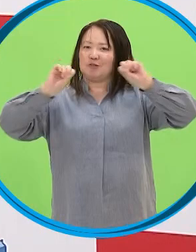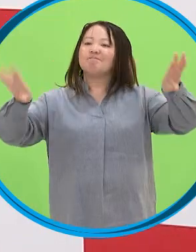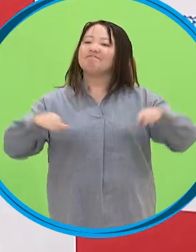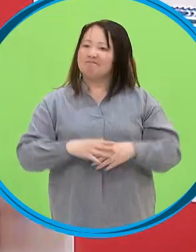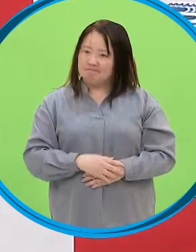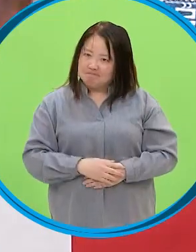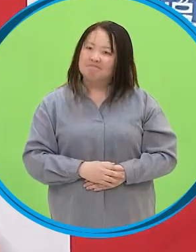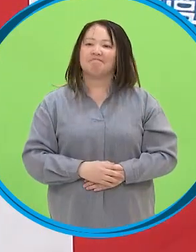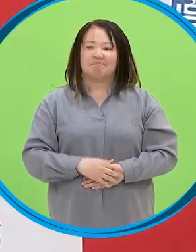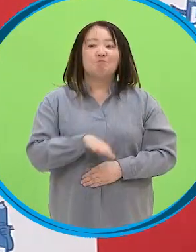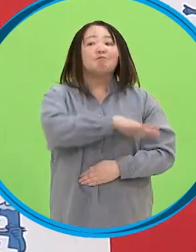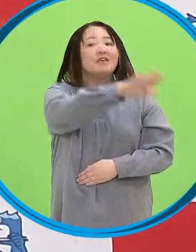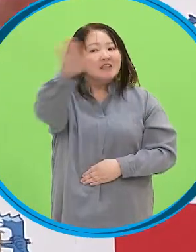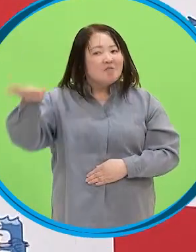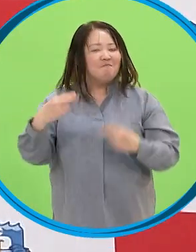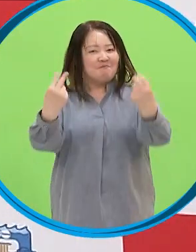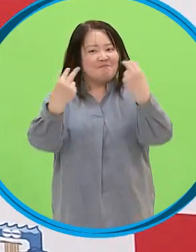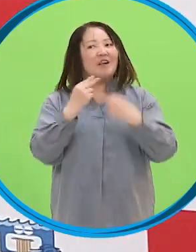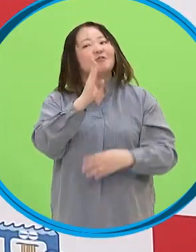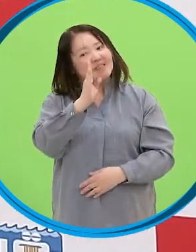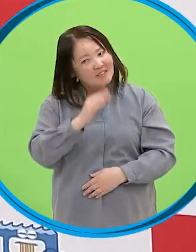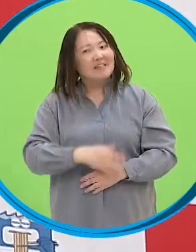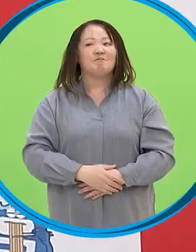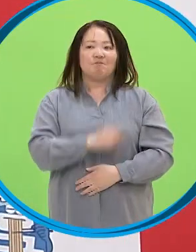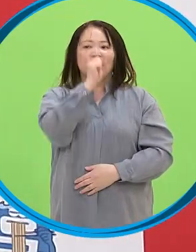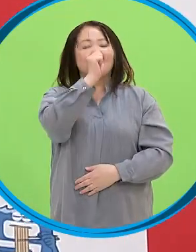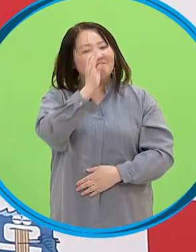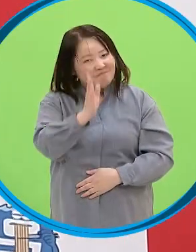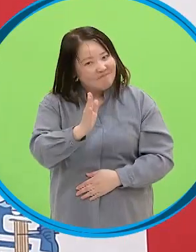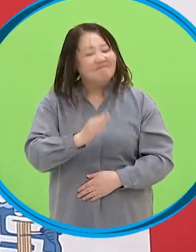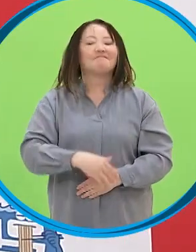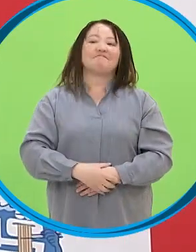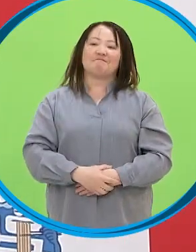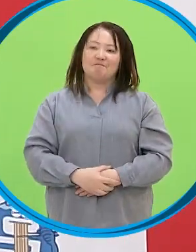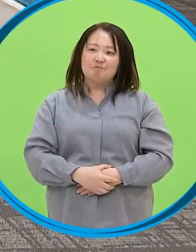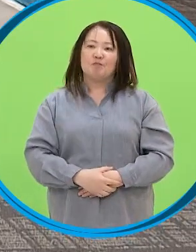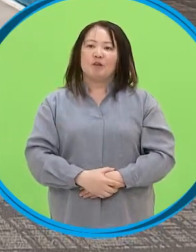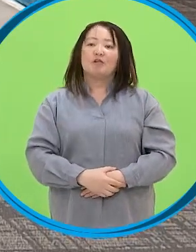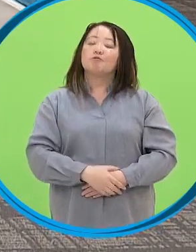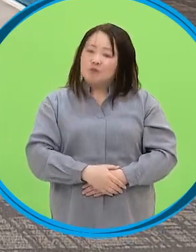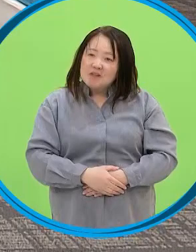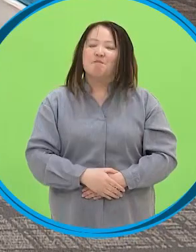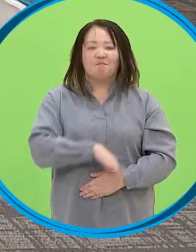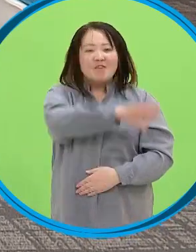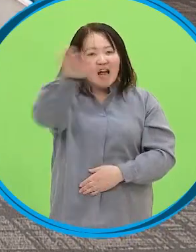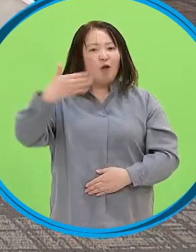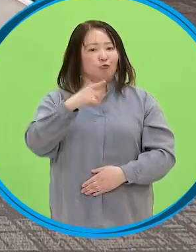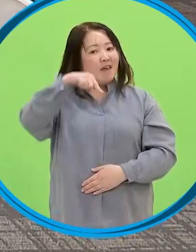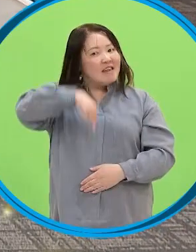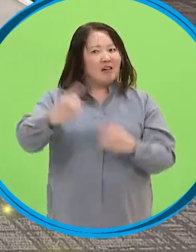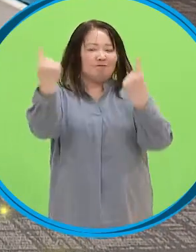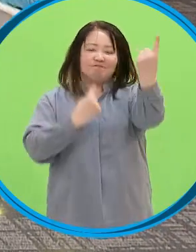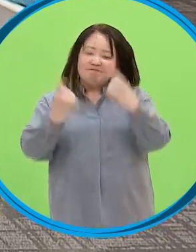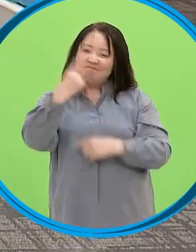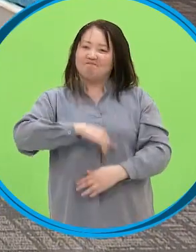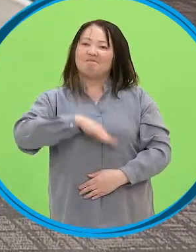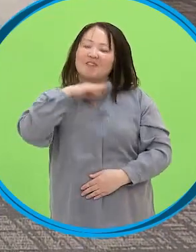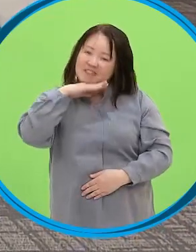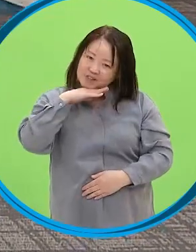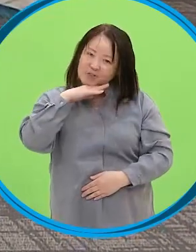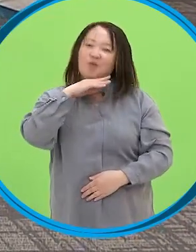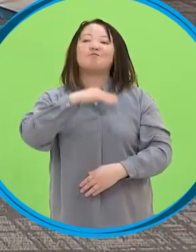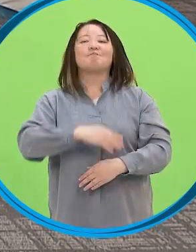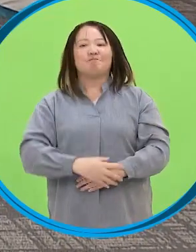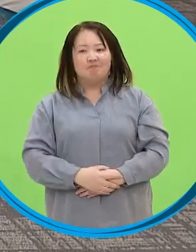ので、皆さん、どんどん見てくださいね。お願いします。そして、待っとるよ、